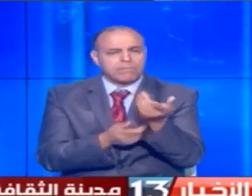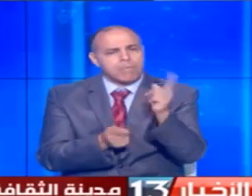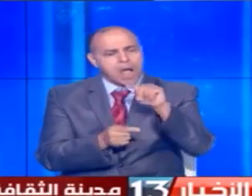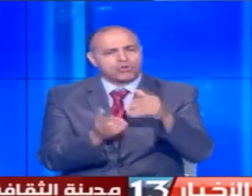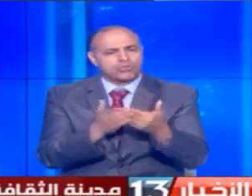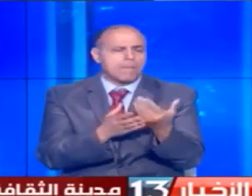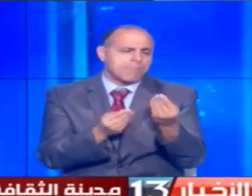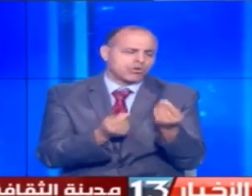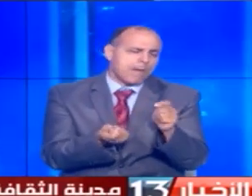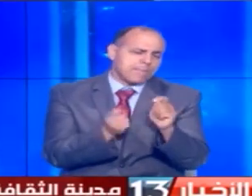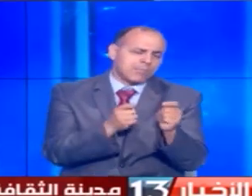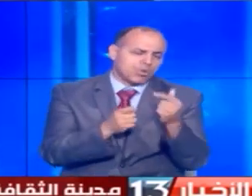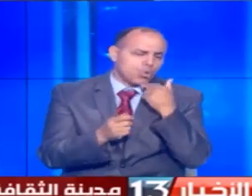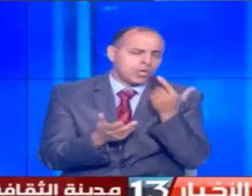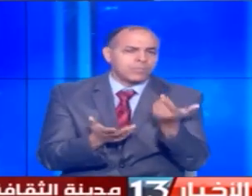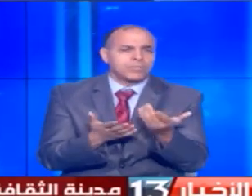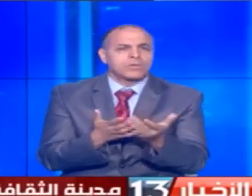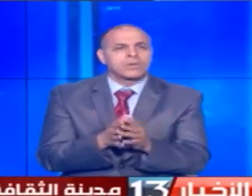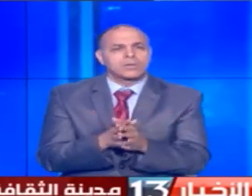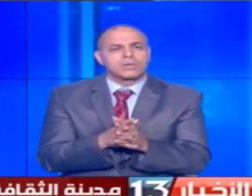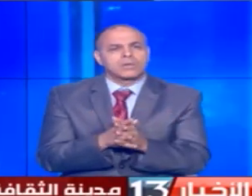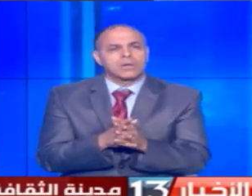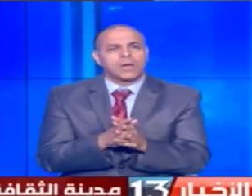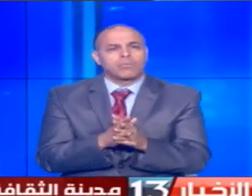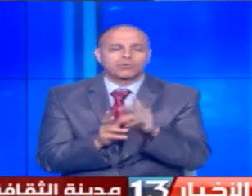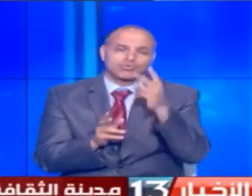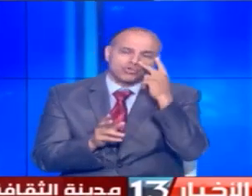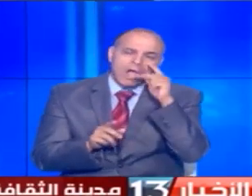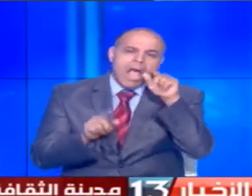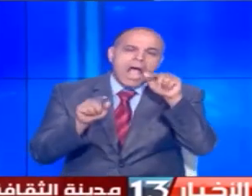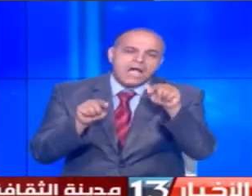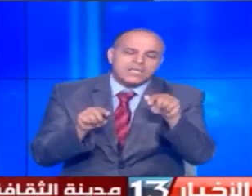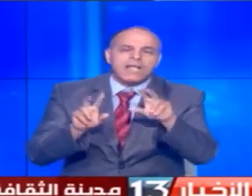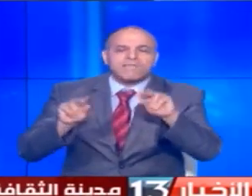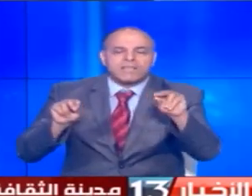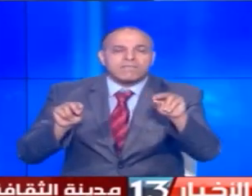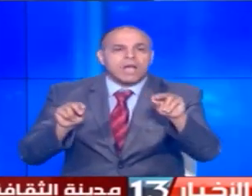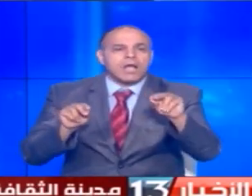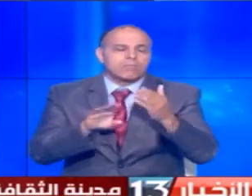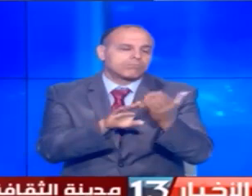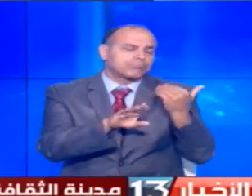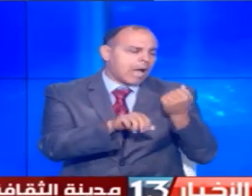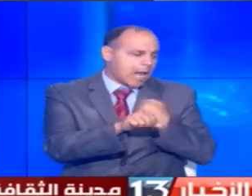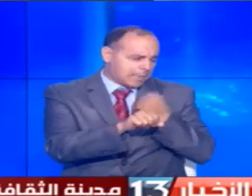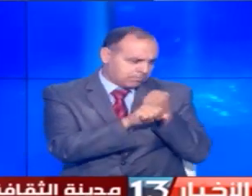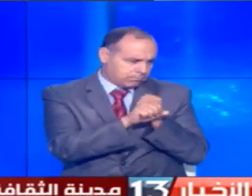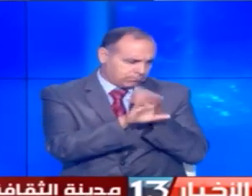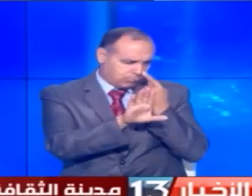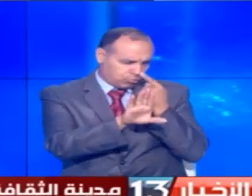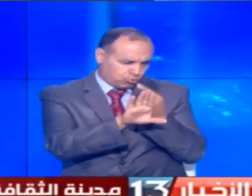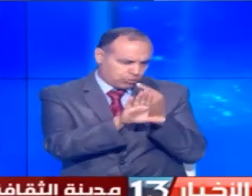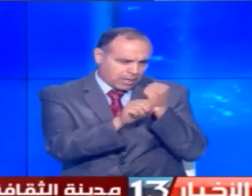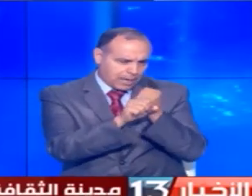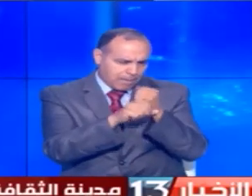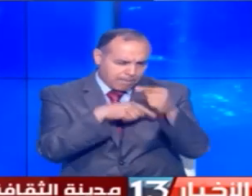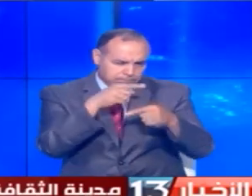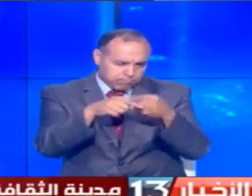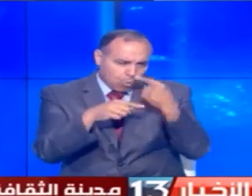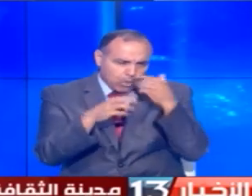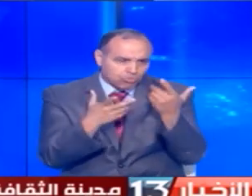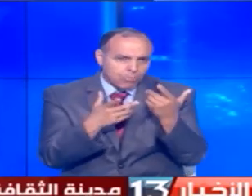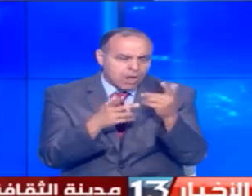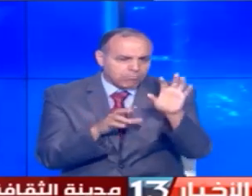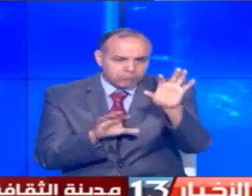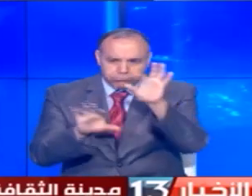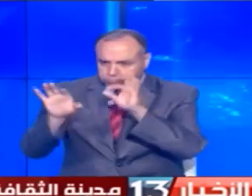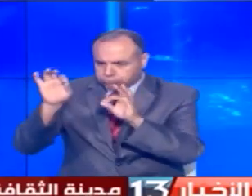فما برشا حاجات معناتها مش لازم تشوف الحاجه كما هي، شنو وراء اللي خدمته، شنو تخمم. ساعات نختاروا